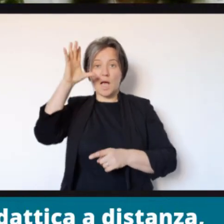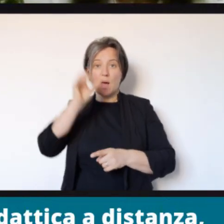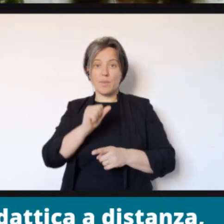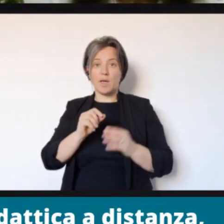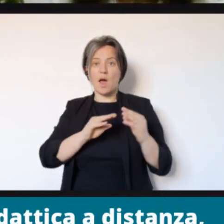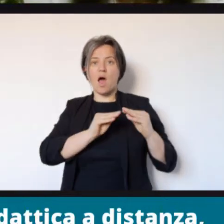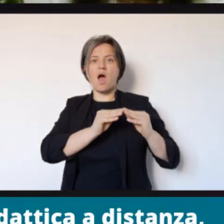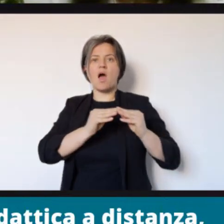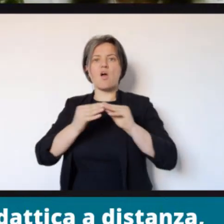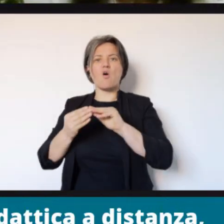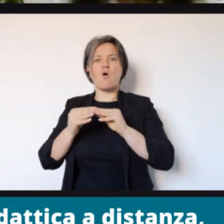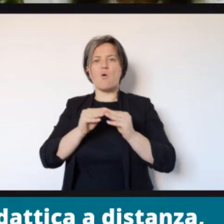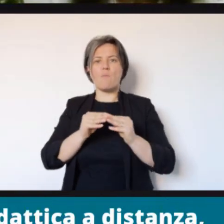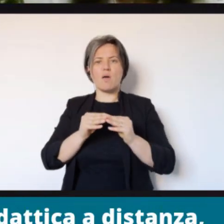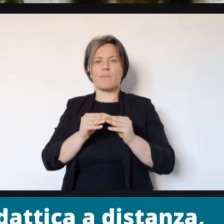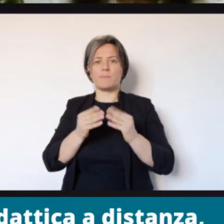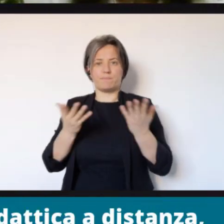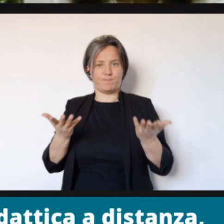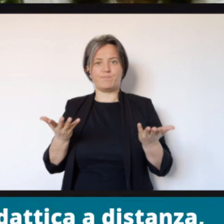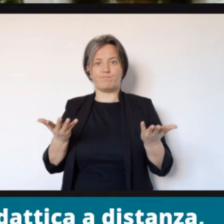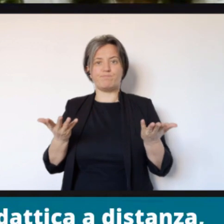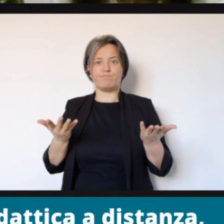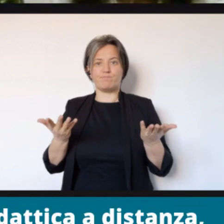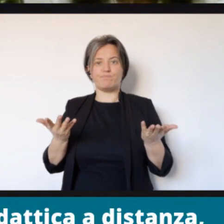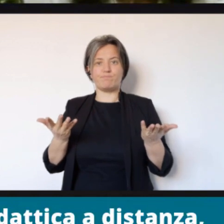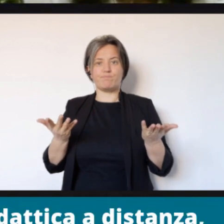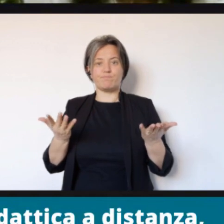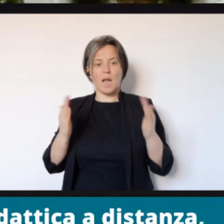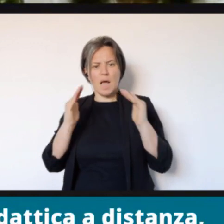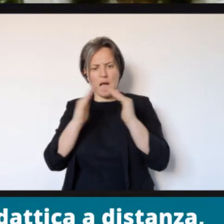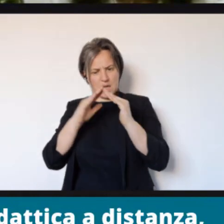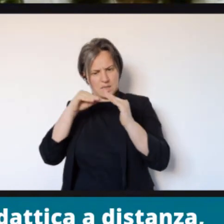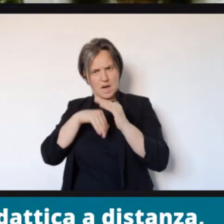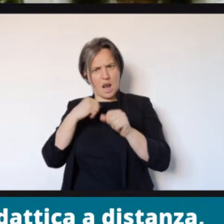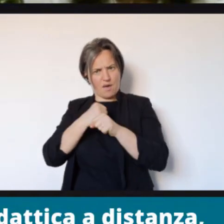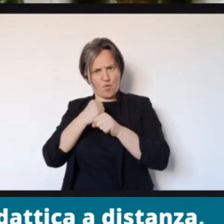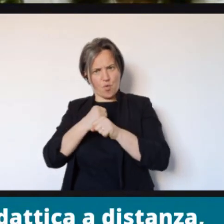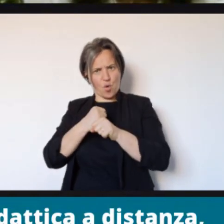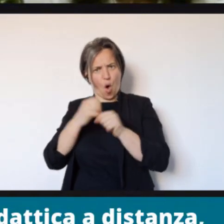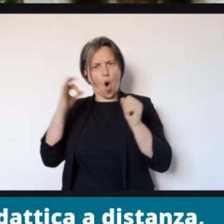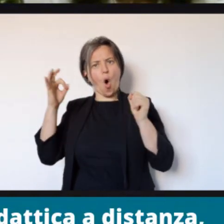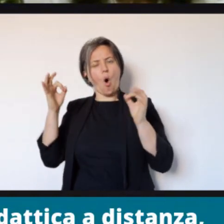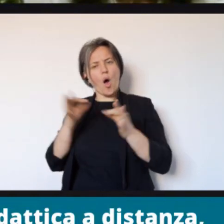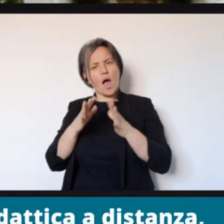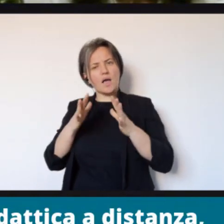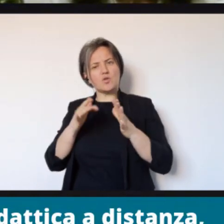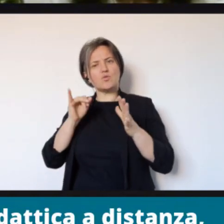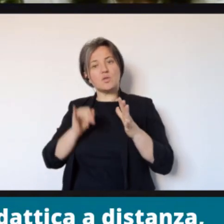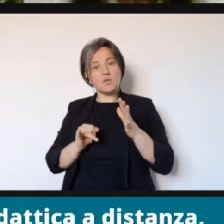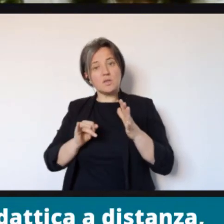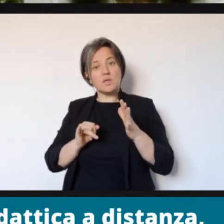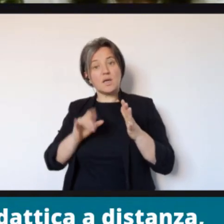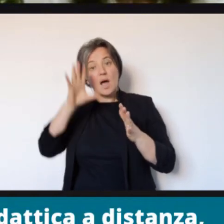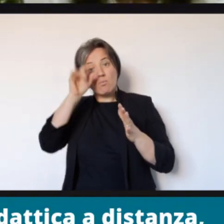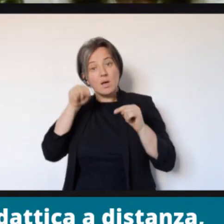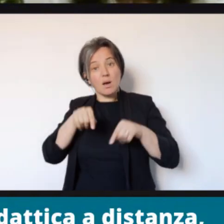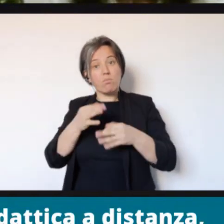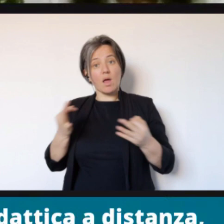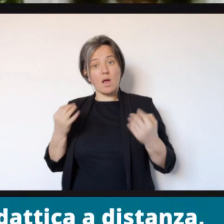va compreso come far sì che lo smart working sia un'occasione,